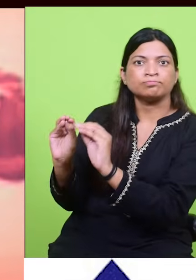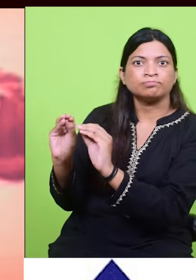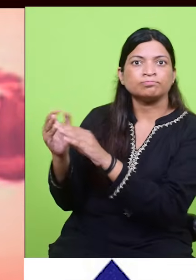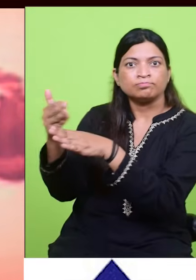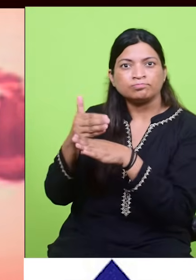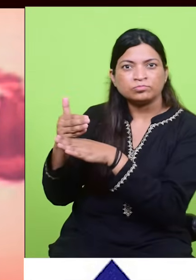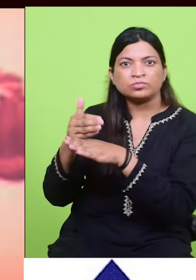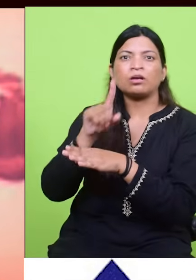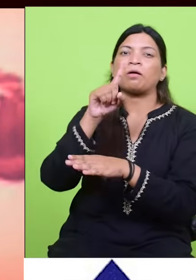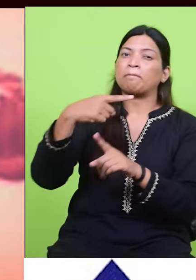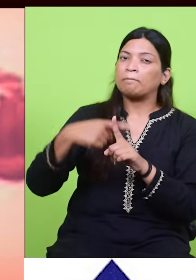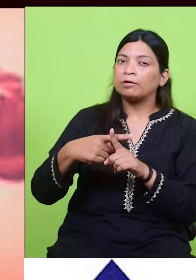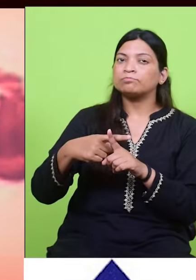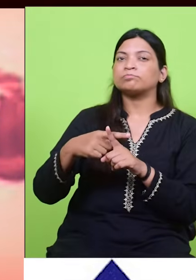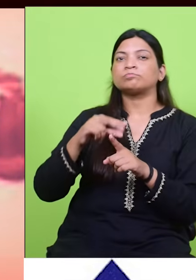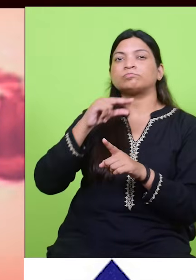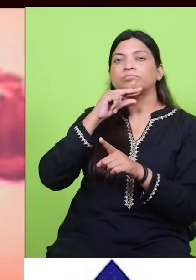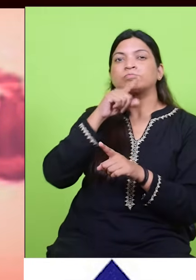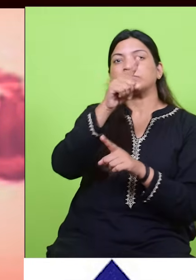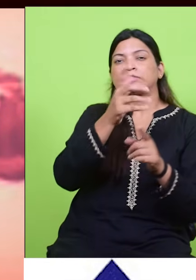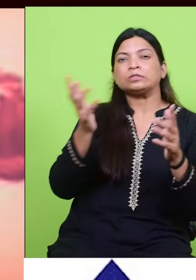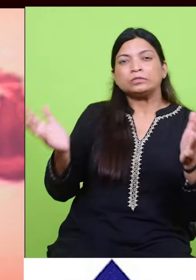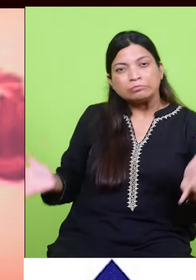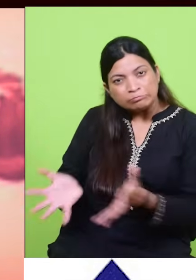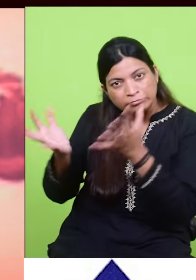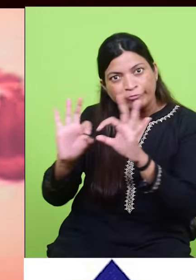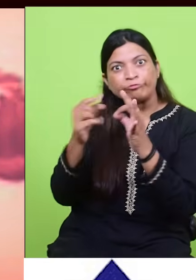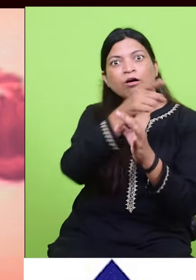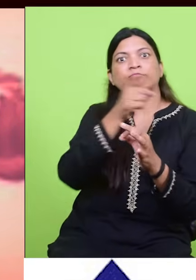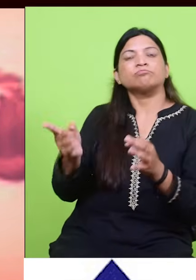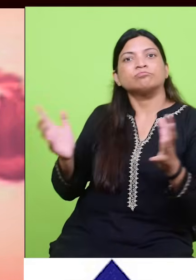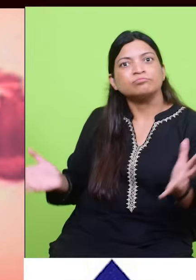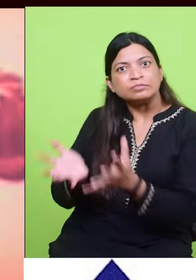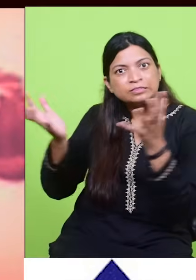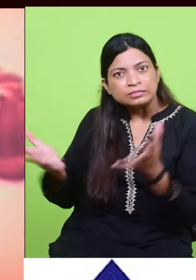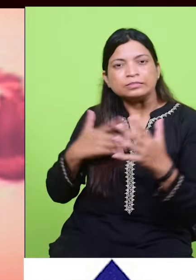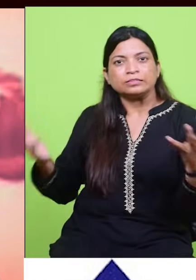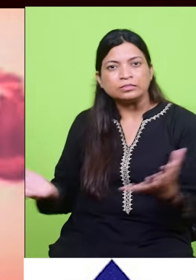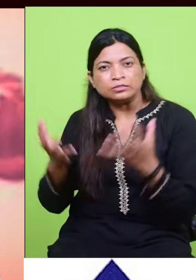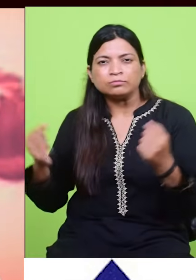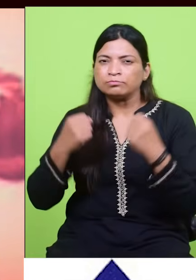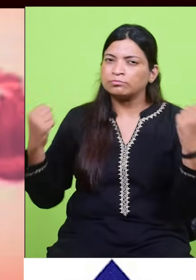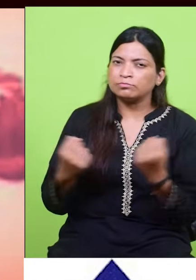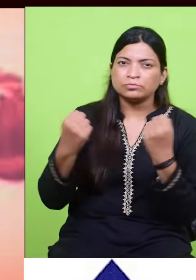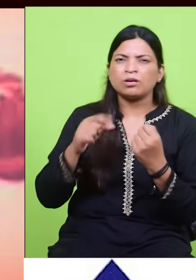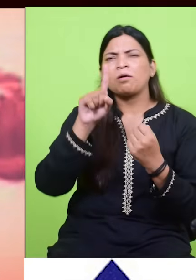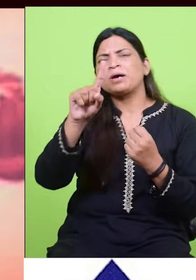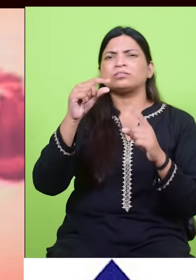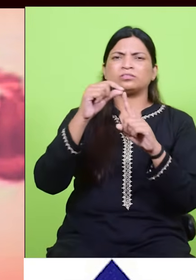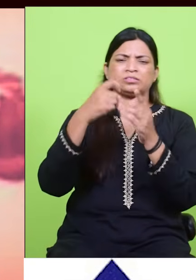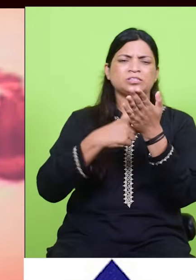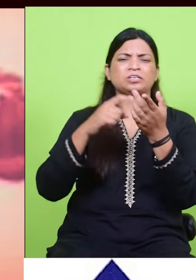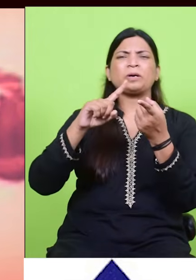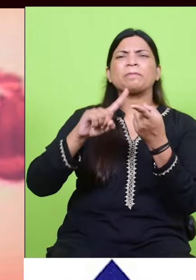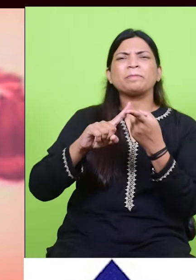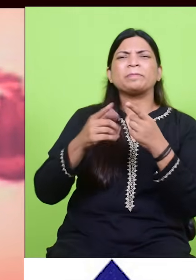बोला है ये रीड करना है, तो ऐसा बच्चों को थोड़ा सा पुश करना ही पड़ता है। वो ये करते थे। फाइनली वही हुआ कि प्री बोर्ड